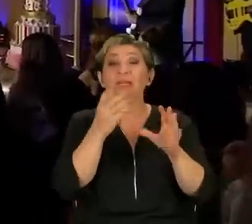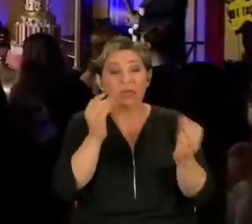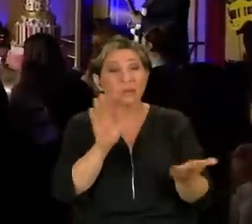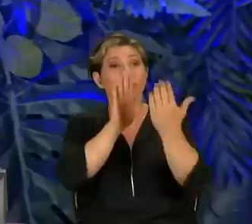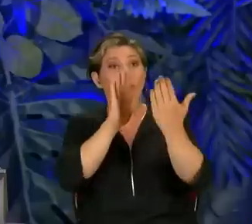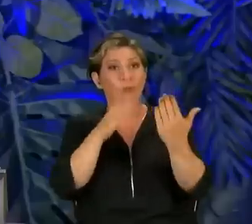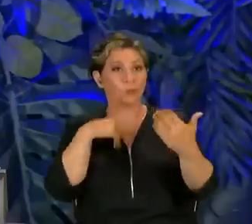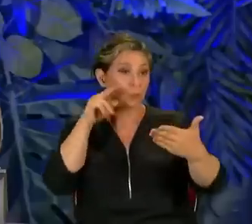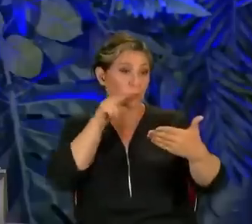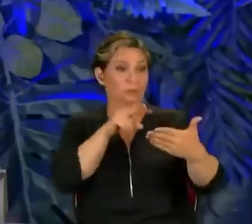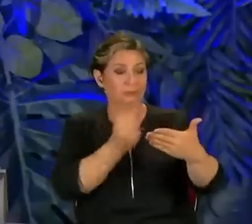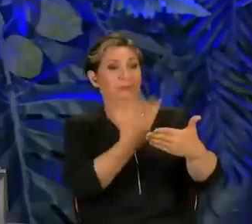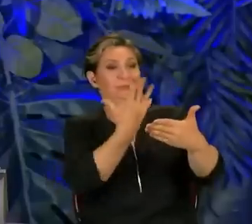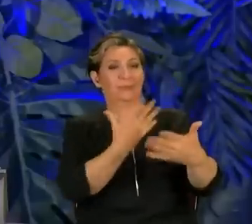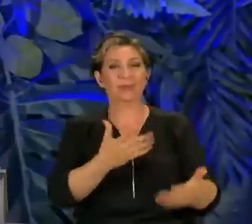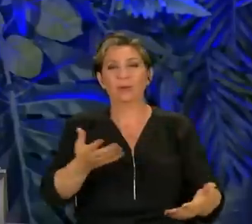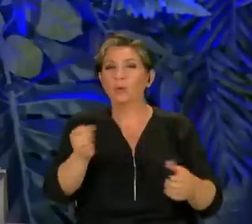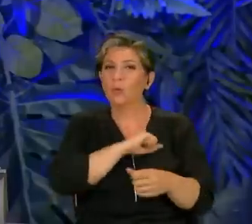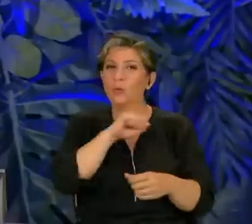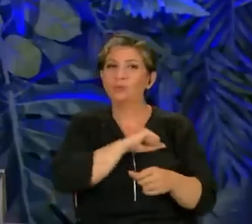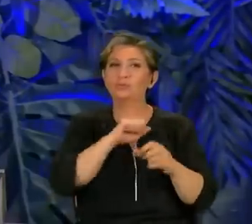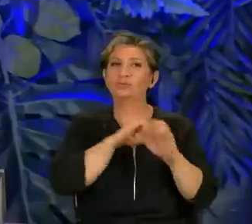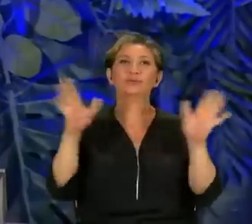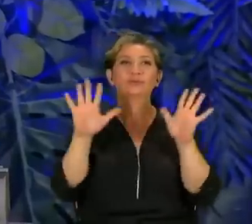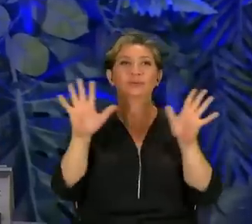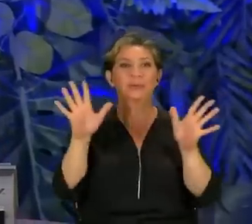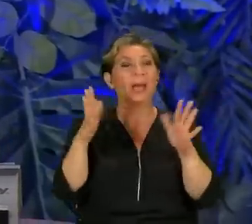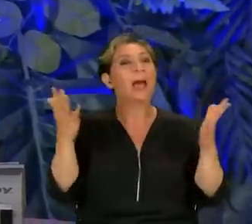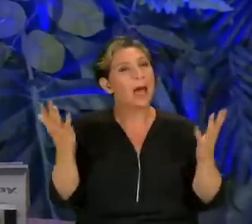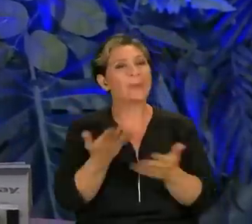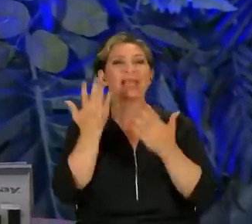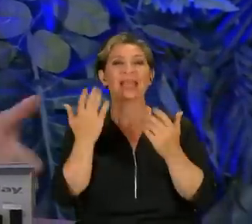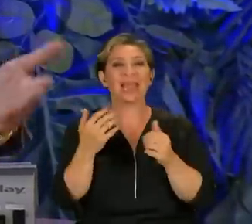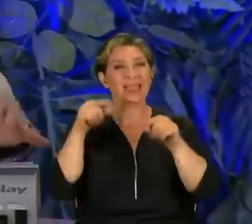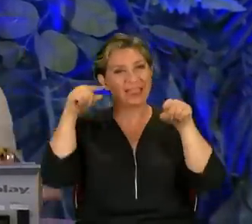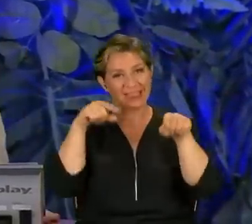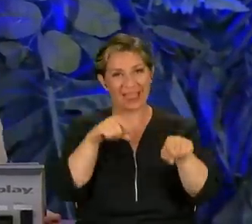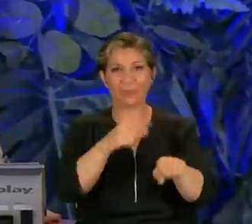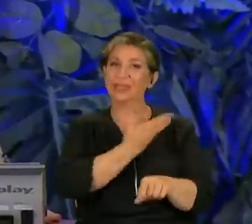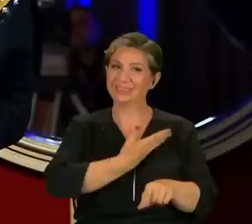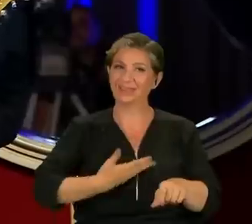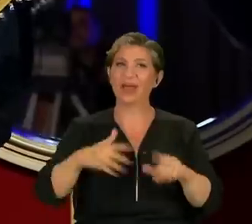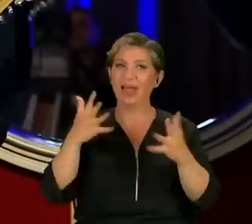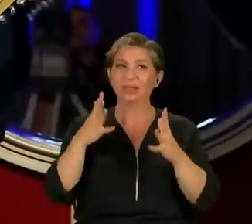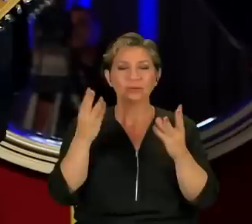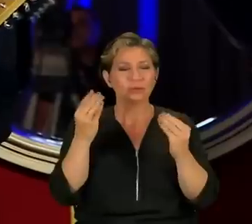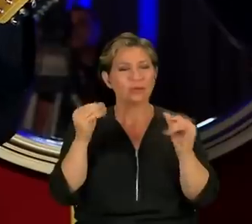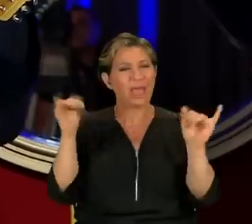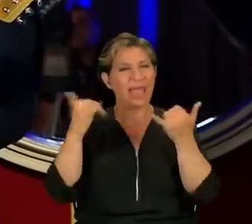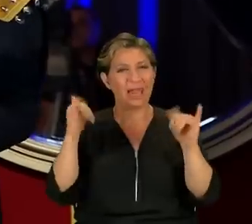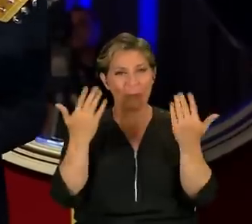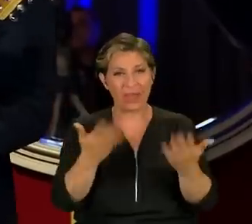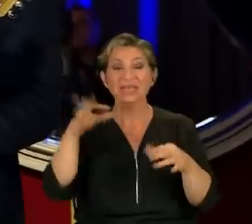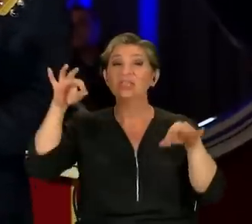karşıma çıkıyor. Karşıma çıkıyor. Korkunç. Korkunç. Ama takip edenler seviyorlar herhalde. Çok öyle